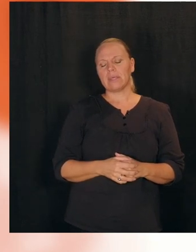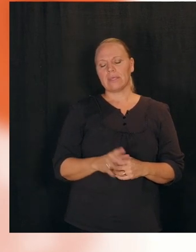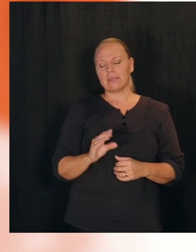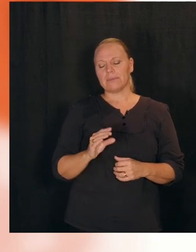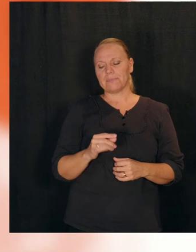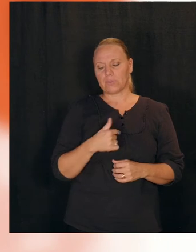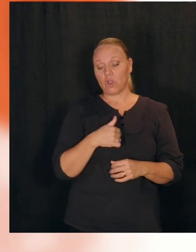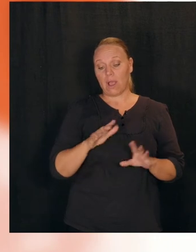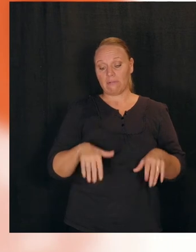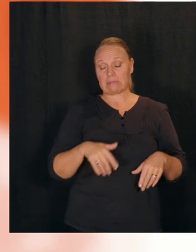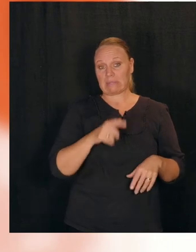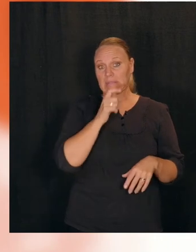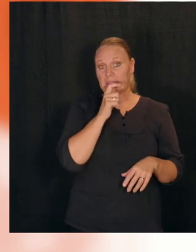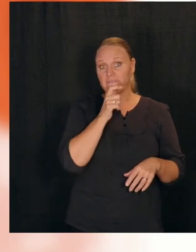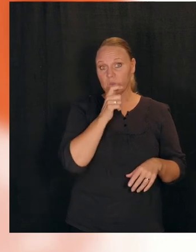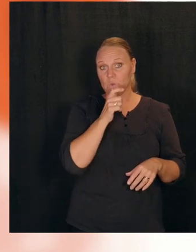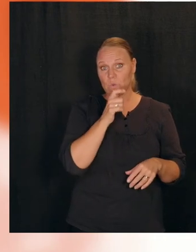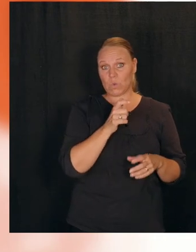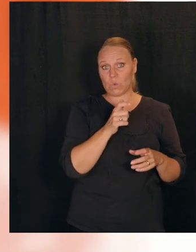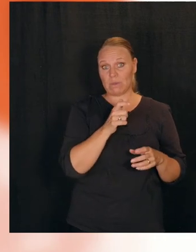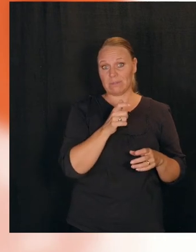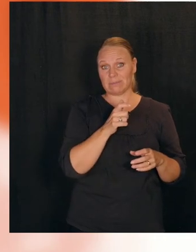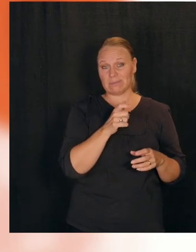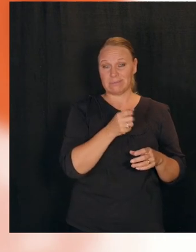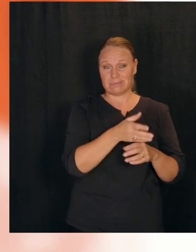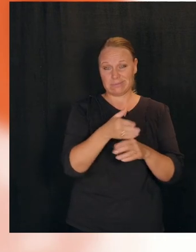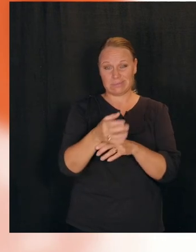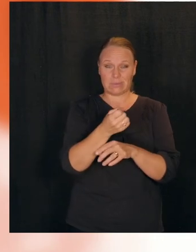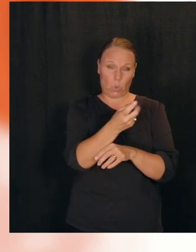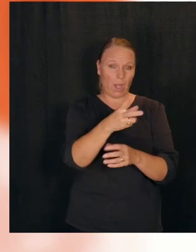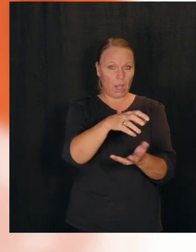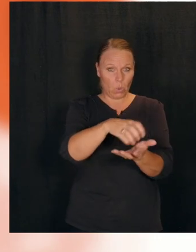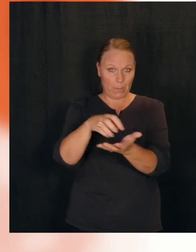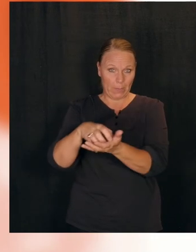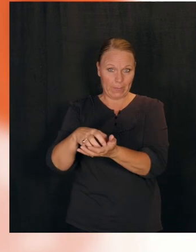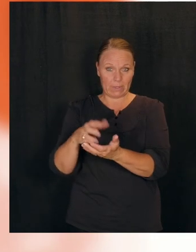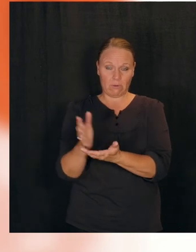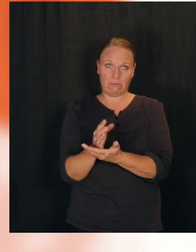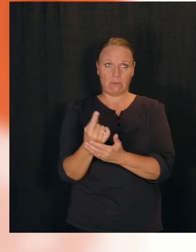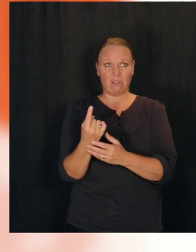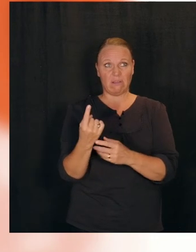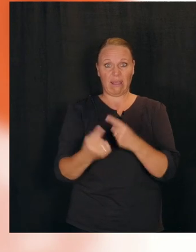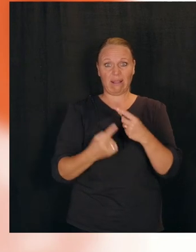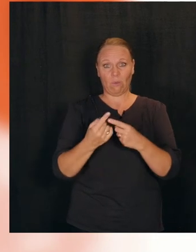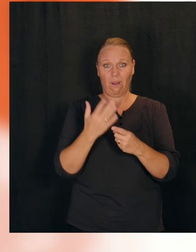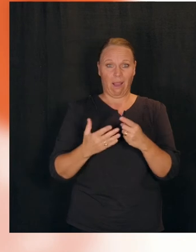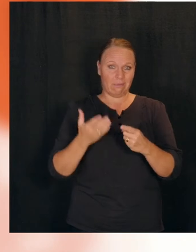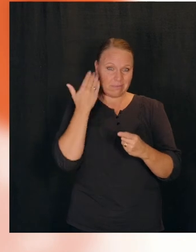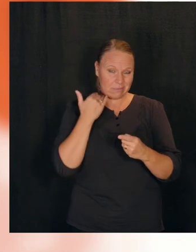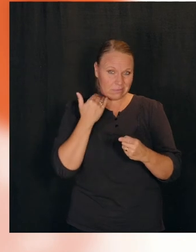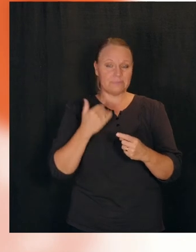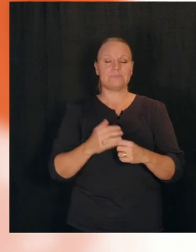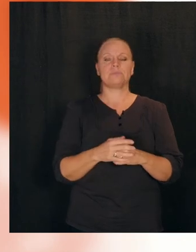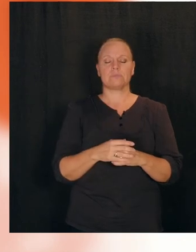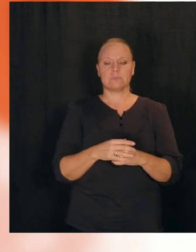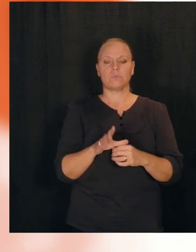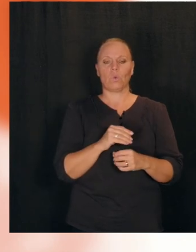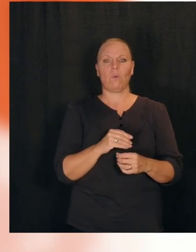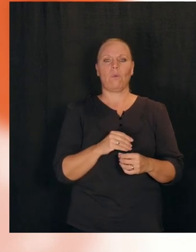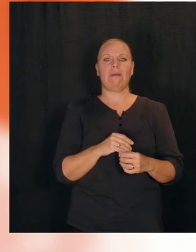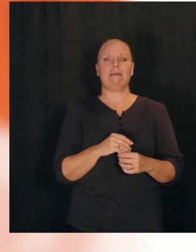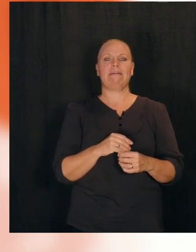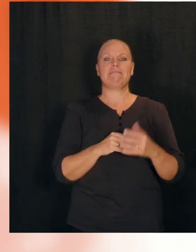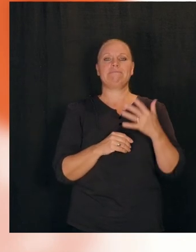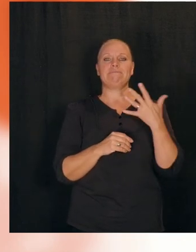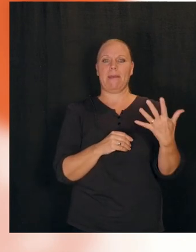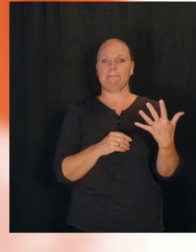Jag gjorde intervjuer med några kommuner för ett drygt år sedan, ett och ett halvt år sedan. Och där var fem mönster som